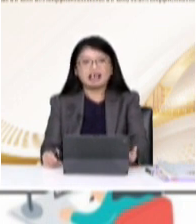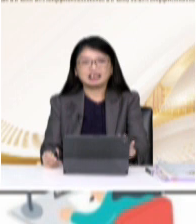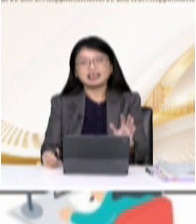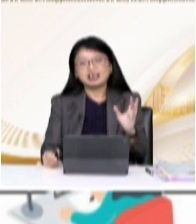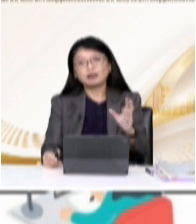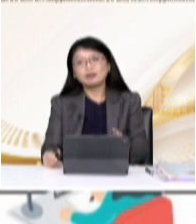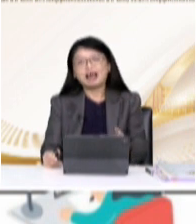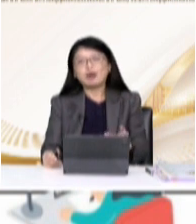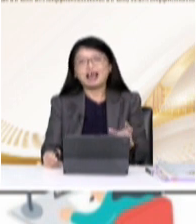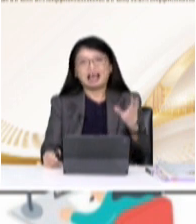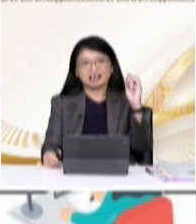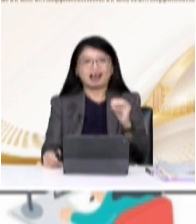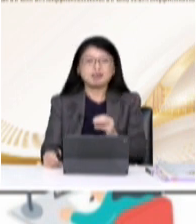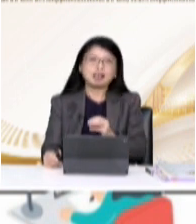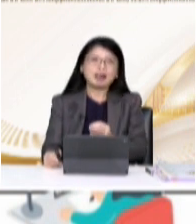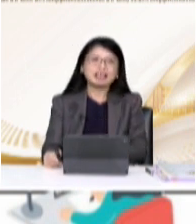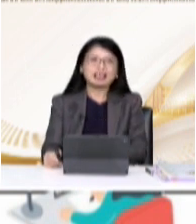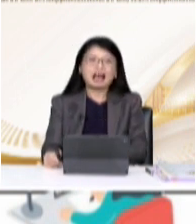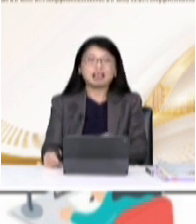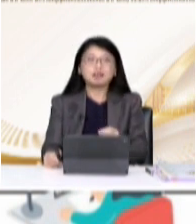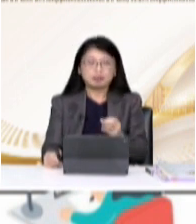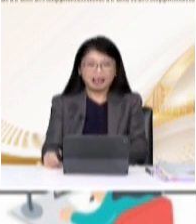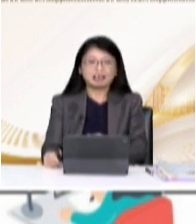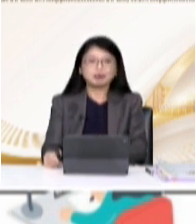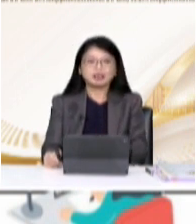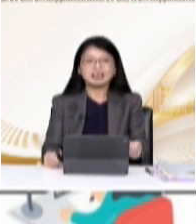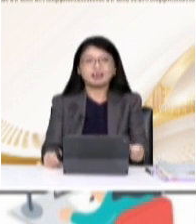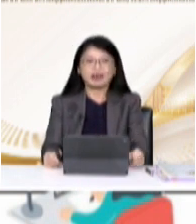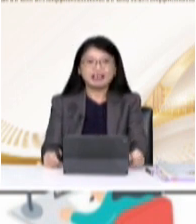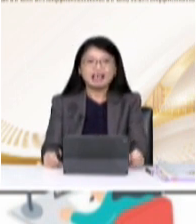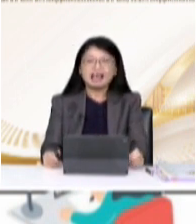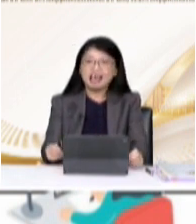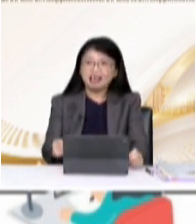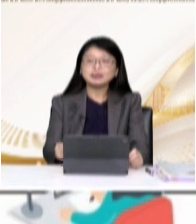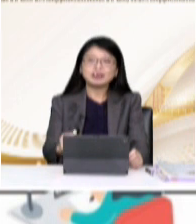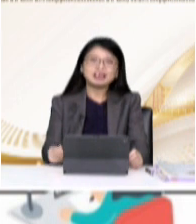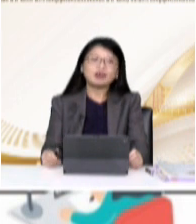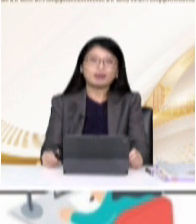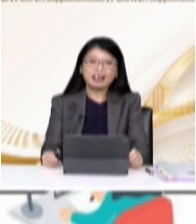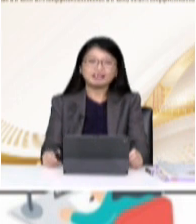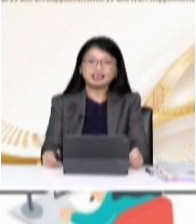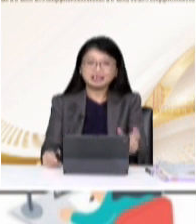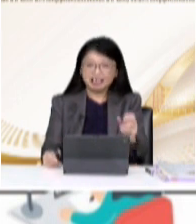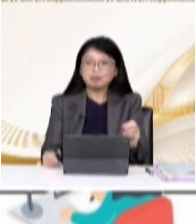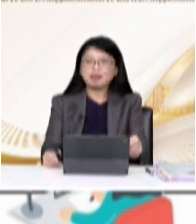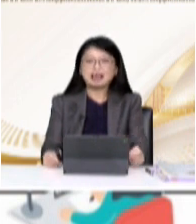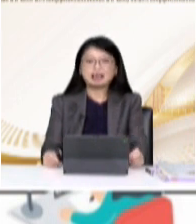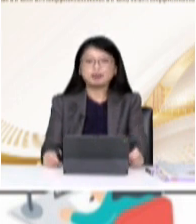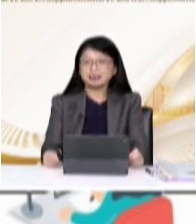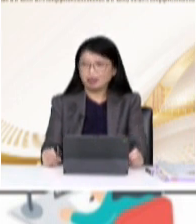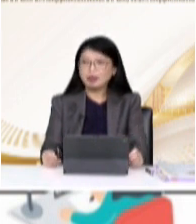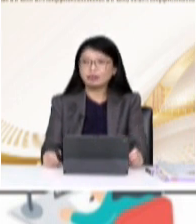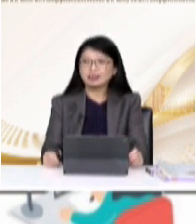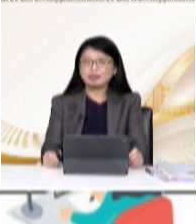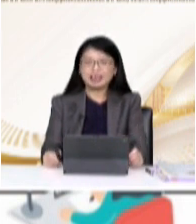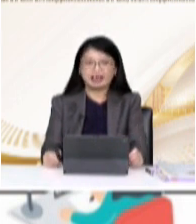หลังจากที่เรารู้แล้วว่าอ่ะใครมีอำนาจในการประกาศกำหนดเจ้าหน้าที่ของรัฐแล้วเจ้าหน้าที่ของรัฐที่จะได้รับการประกาศกำหนดจะ